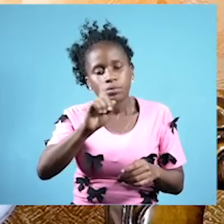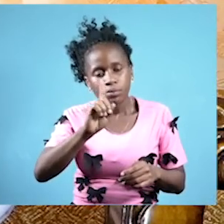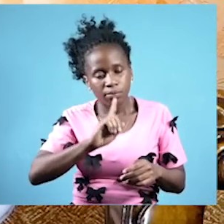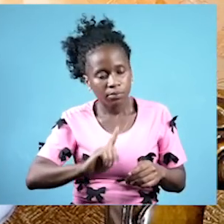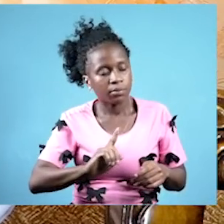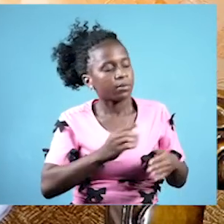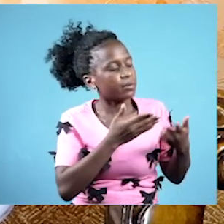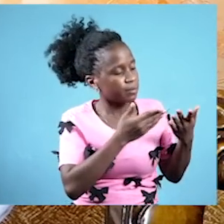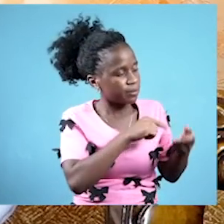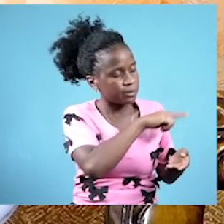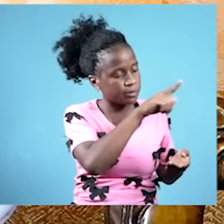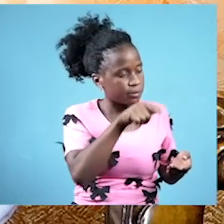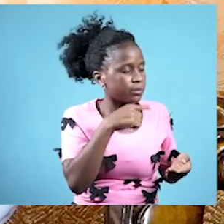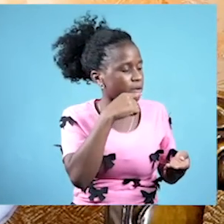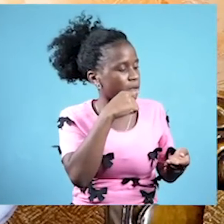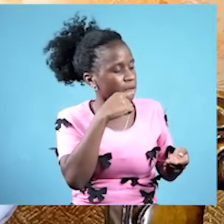kuziishi ndoto